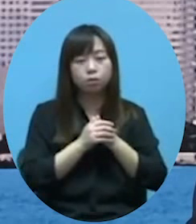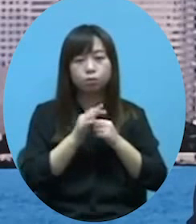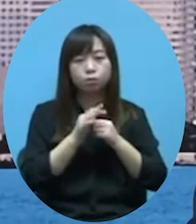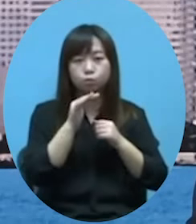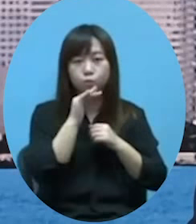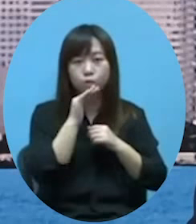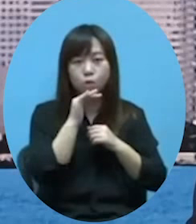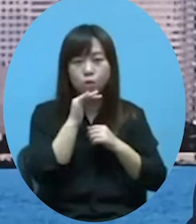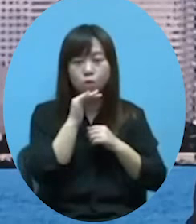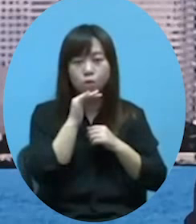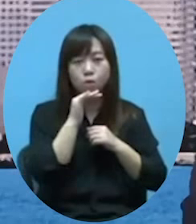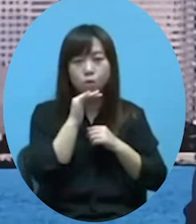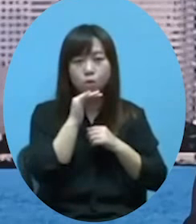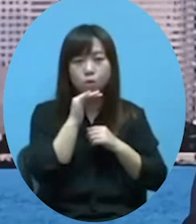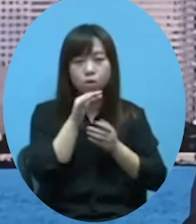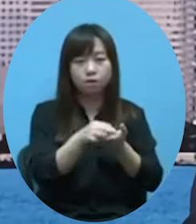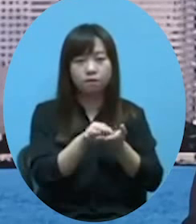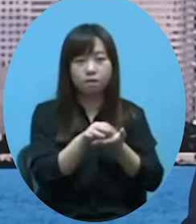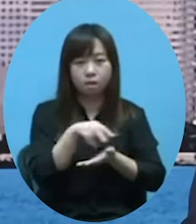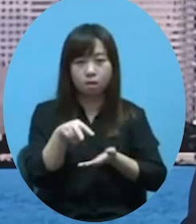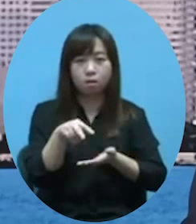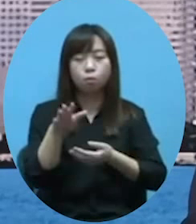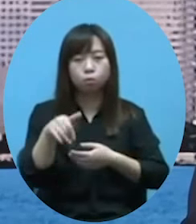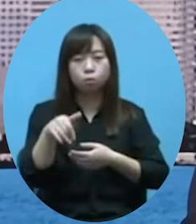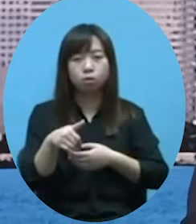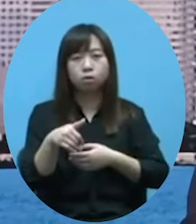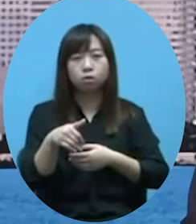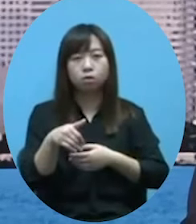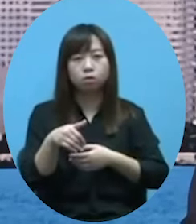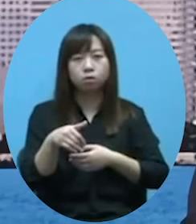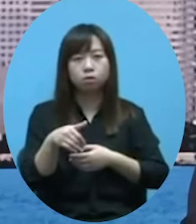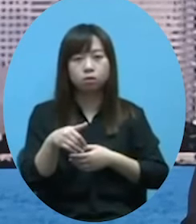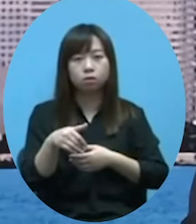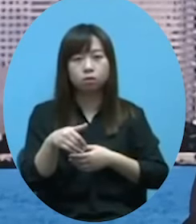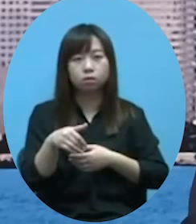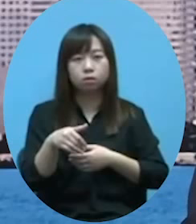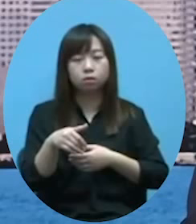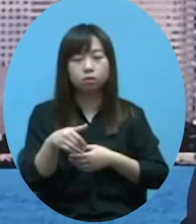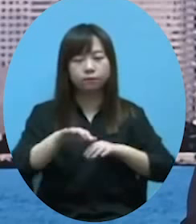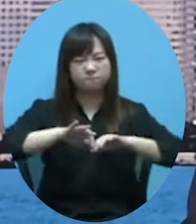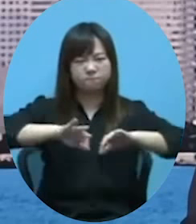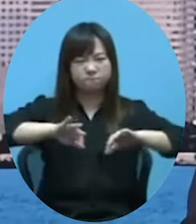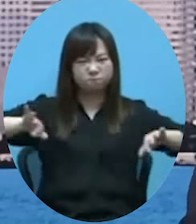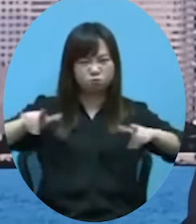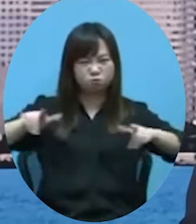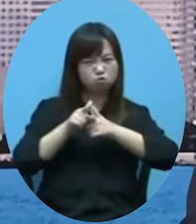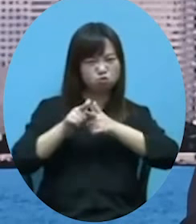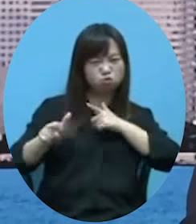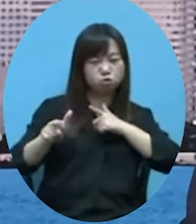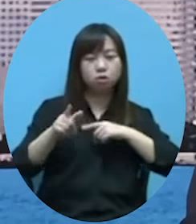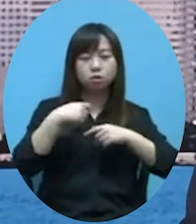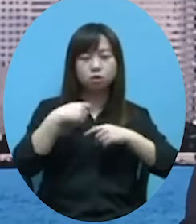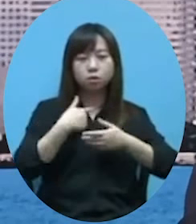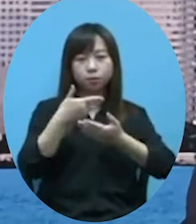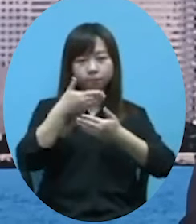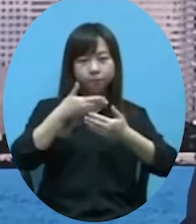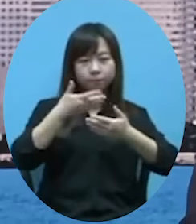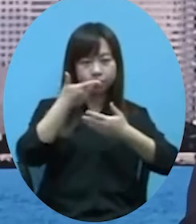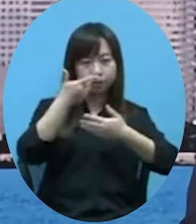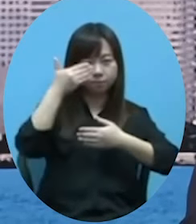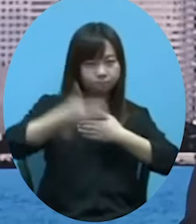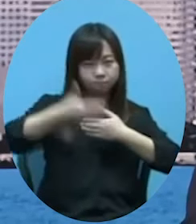地方我們會盡量將它有這麼遠方這麼遠以及有足夠隔離的設施